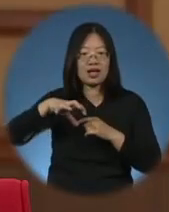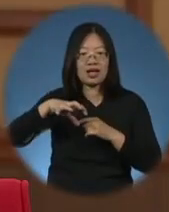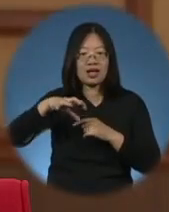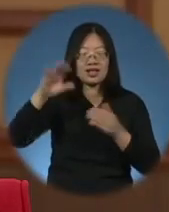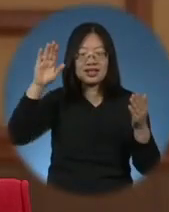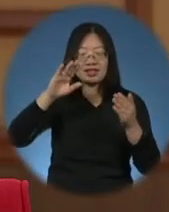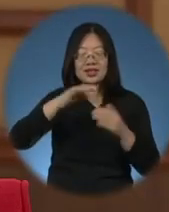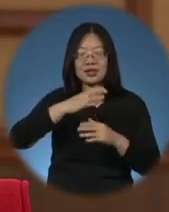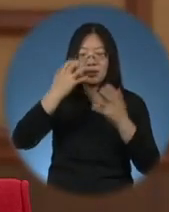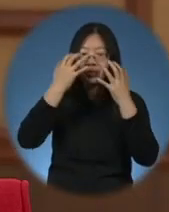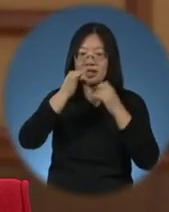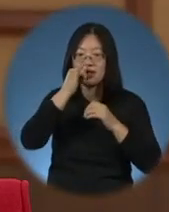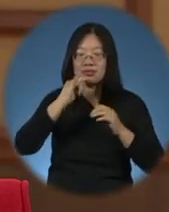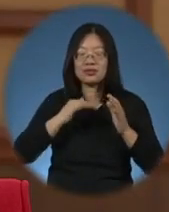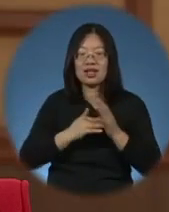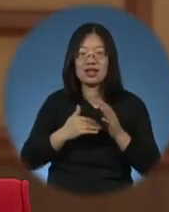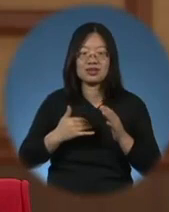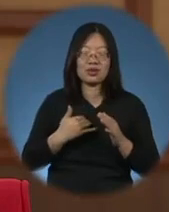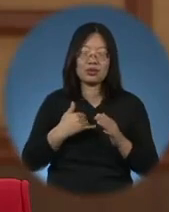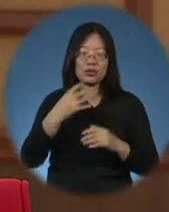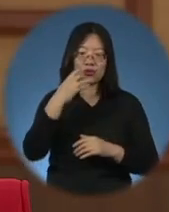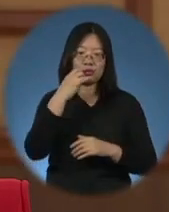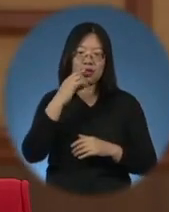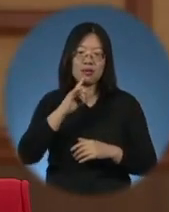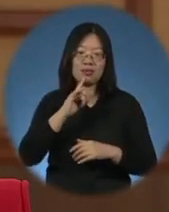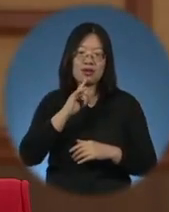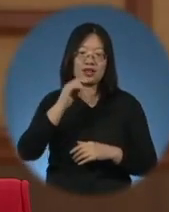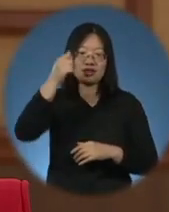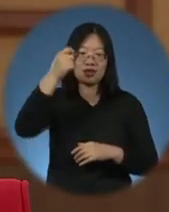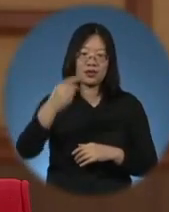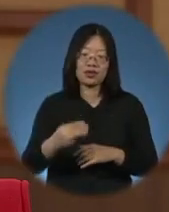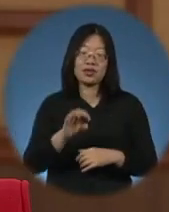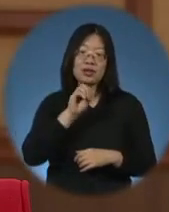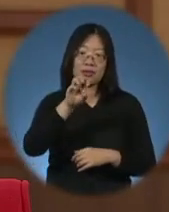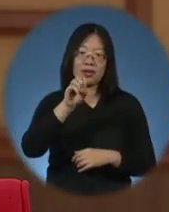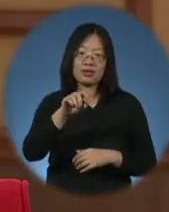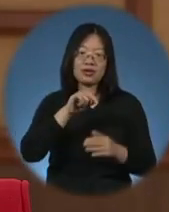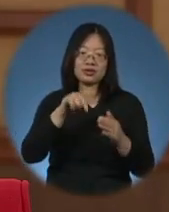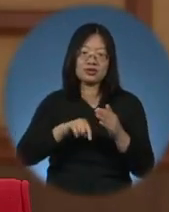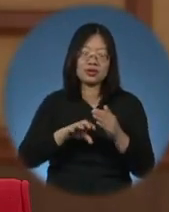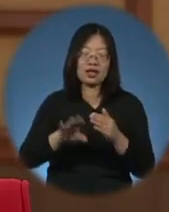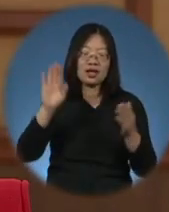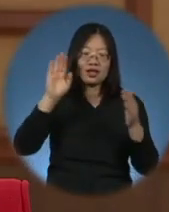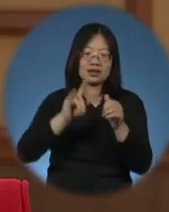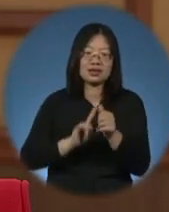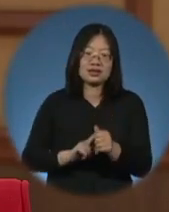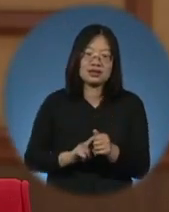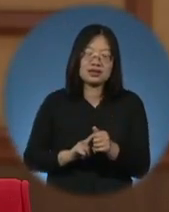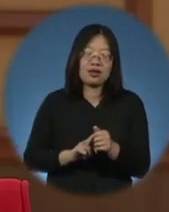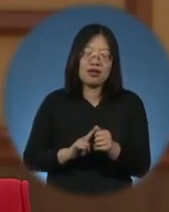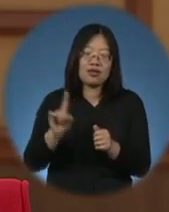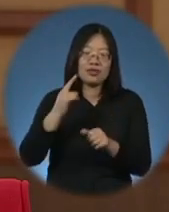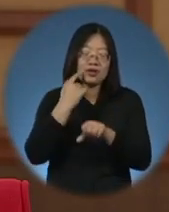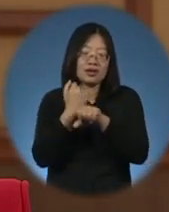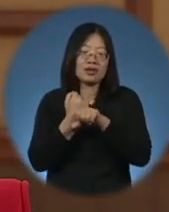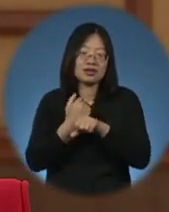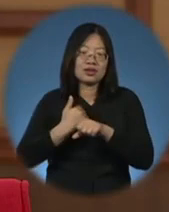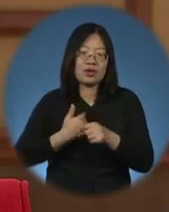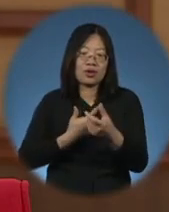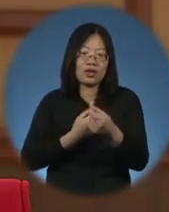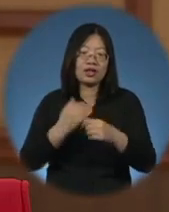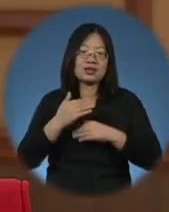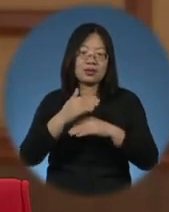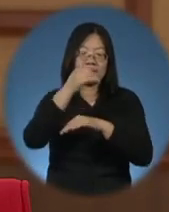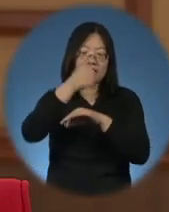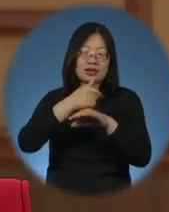고생합니다. 왜요? 왜요? 왜요? 그러니까 제가 궁금한 얘기들을 여러 개를 하거든요. 예. 그 중에 학생들은 이제 어떤 연구를 저하고